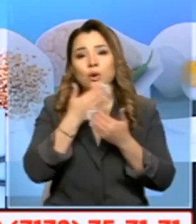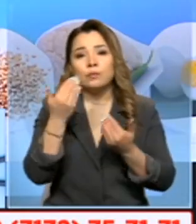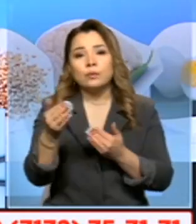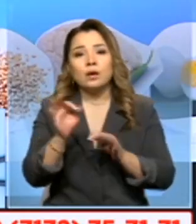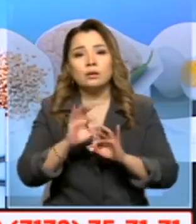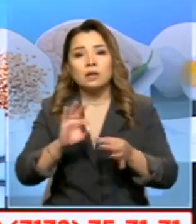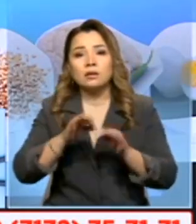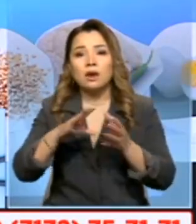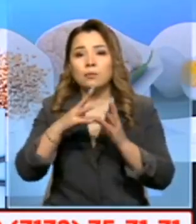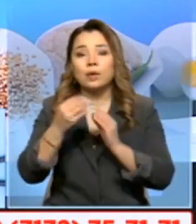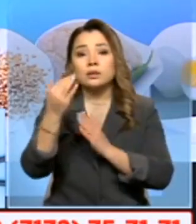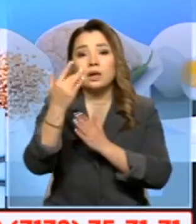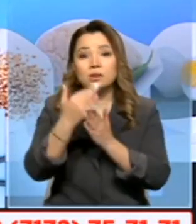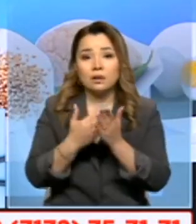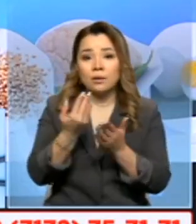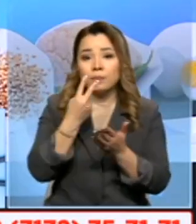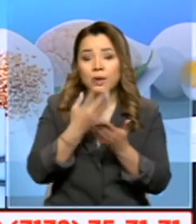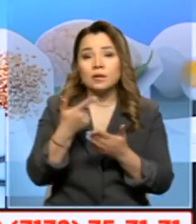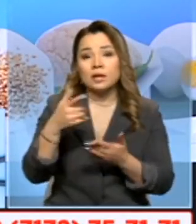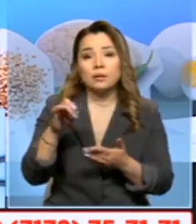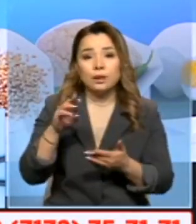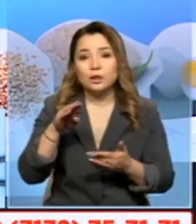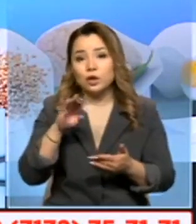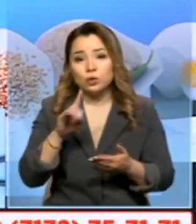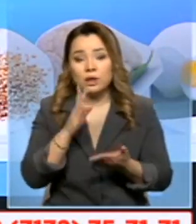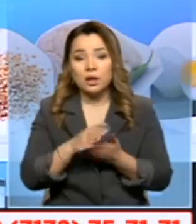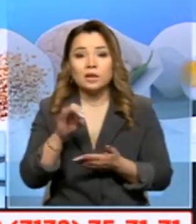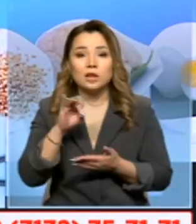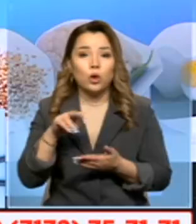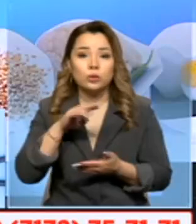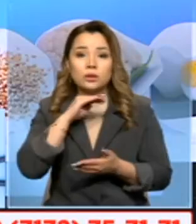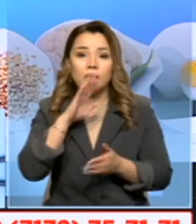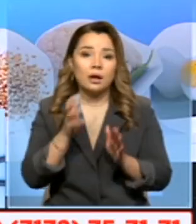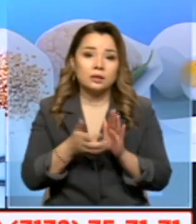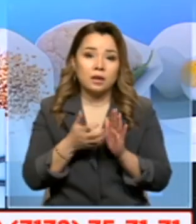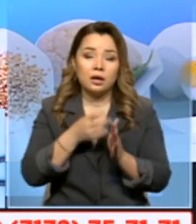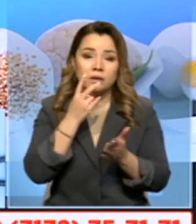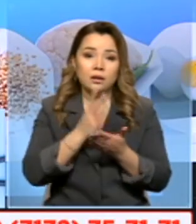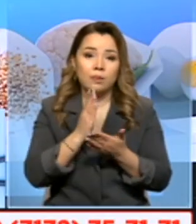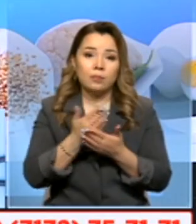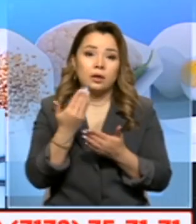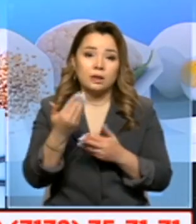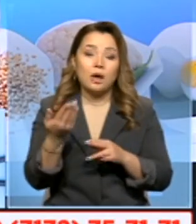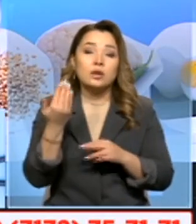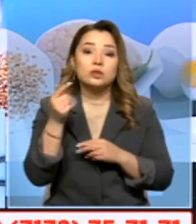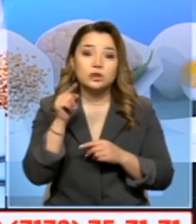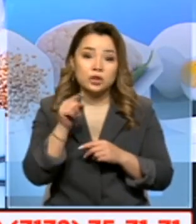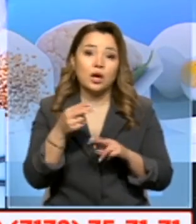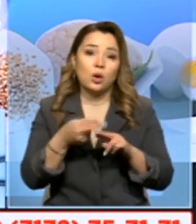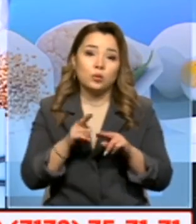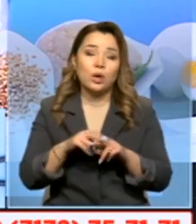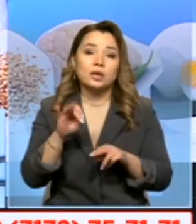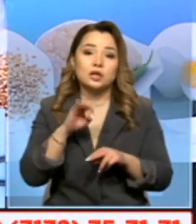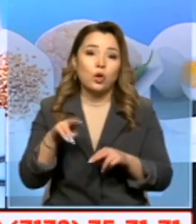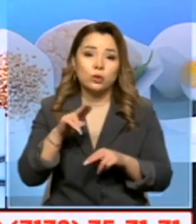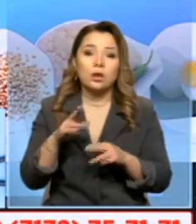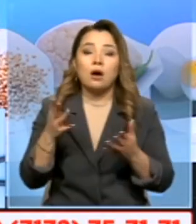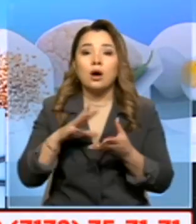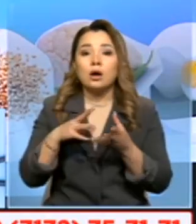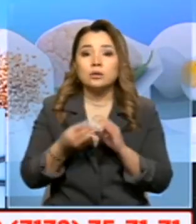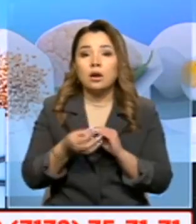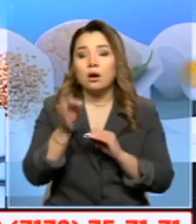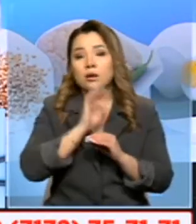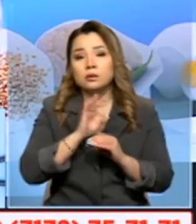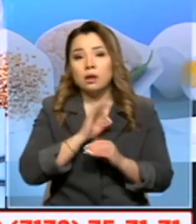шыққан белгілердің бәрі ол әрине гипотиреоз және де йодтың тапшылықтың белгілері болып тұр. Енді сіз йодты қандай мөлшерде